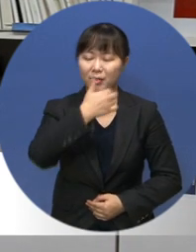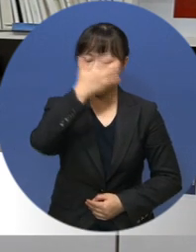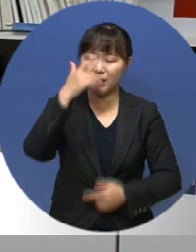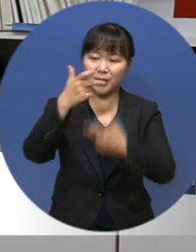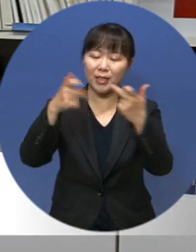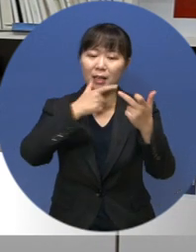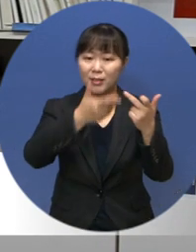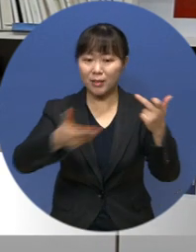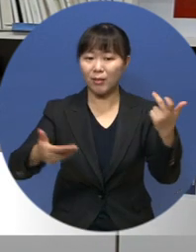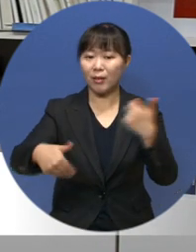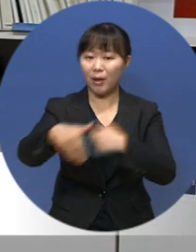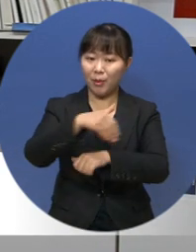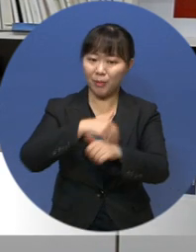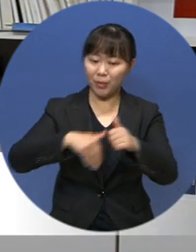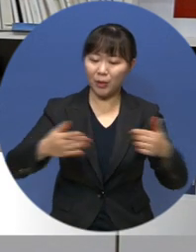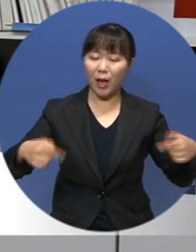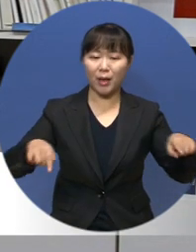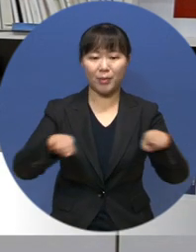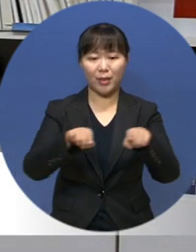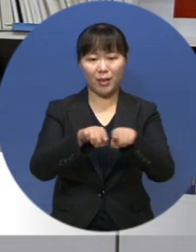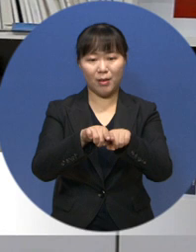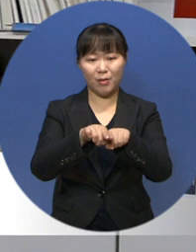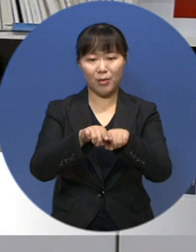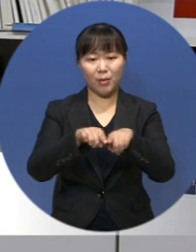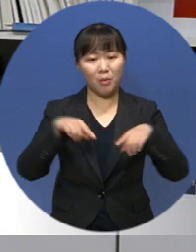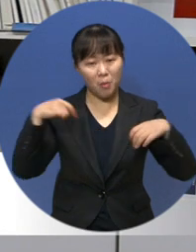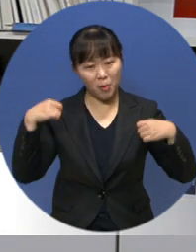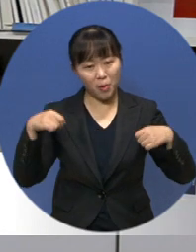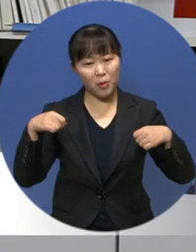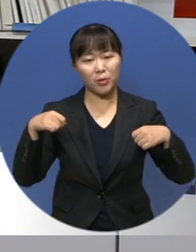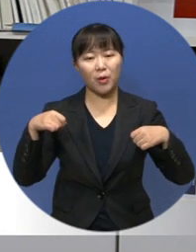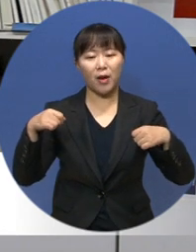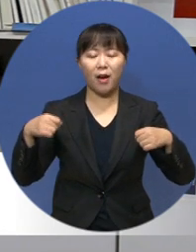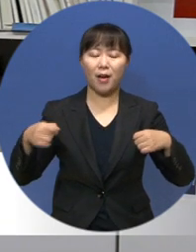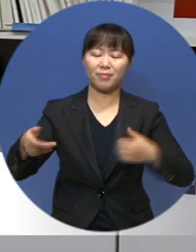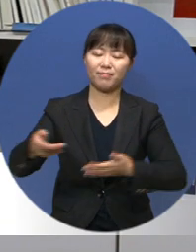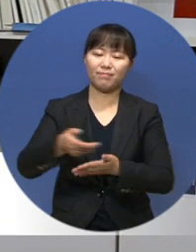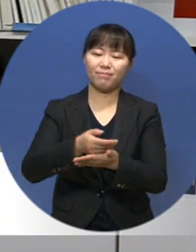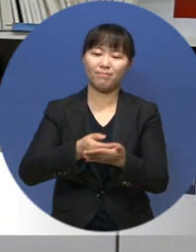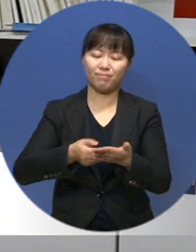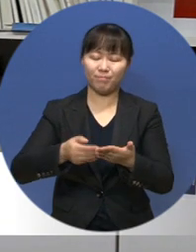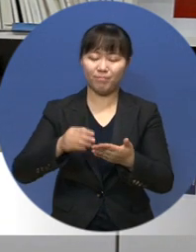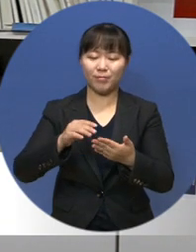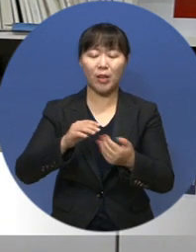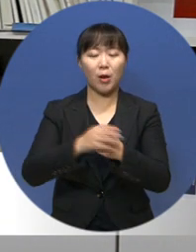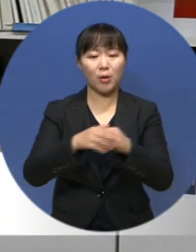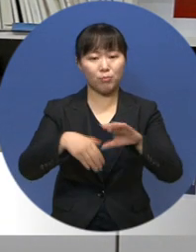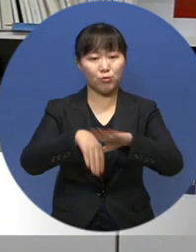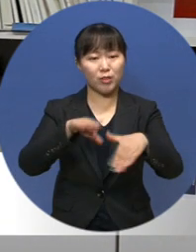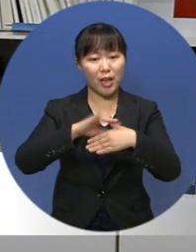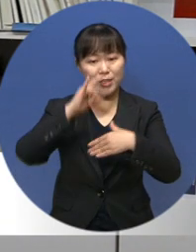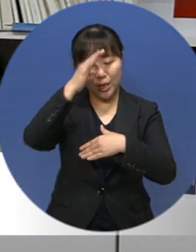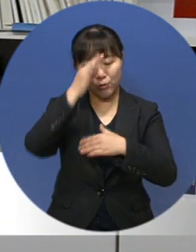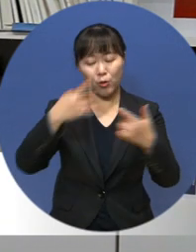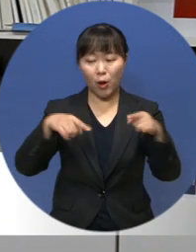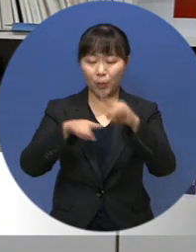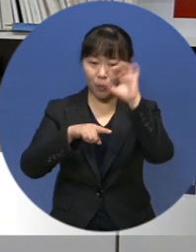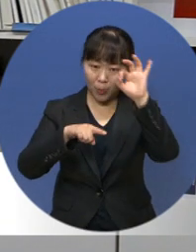아름다운 산천을 함께 공연도 같이 향유를 하면서 문화예술도